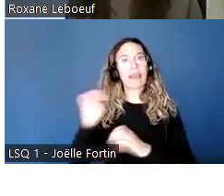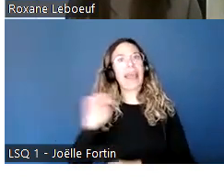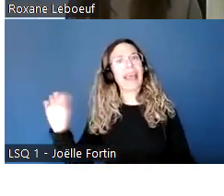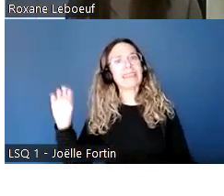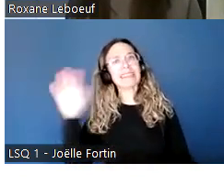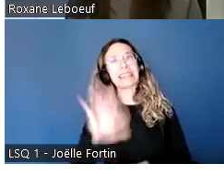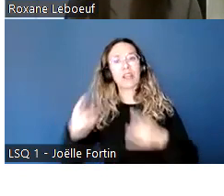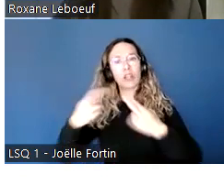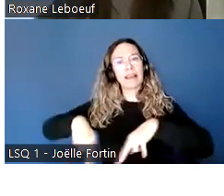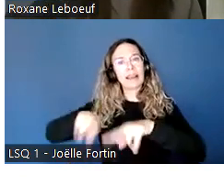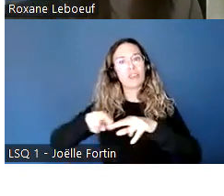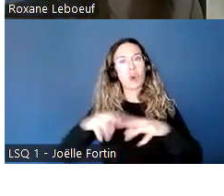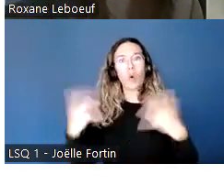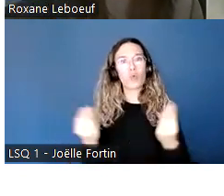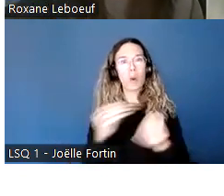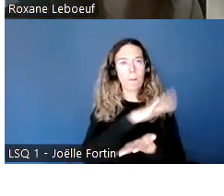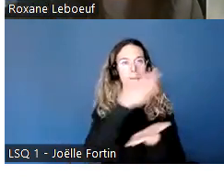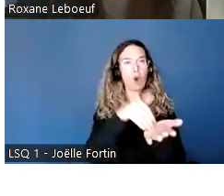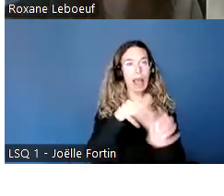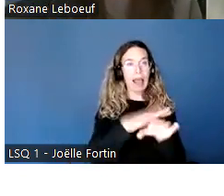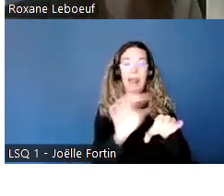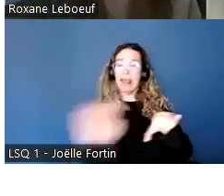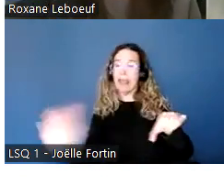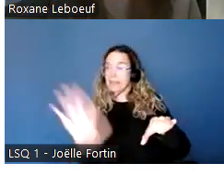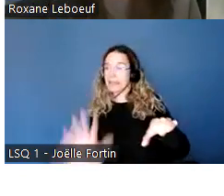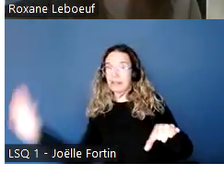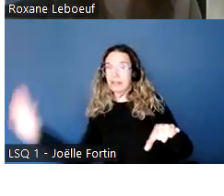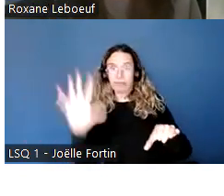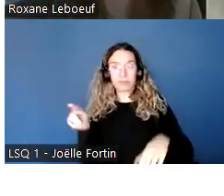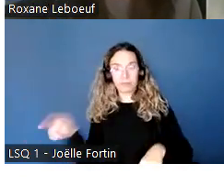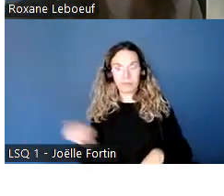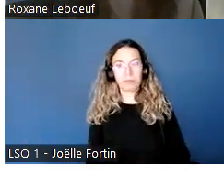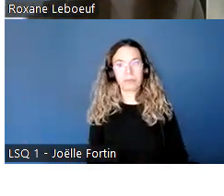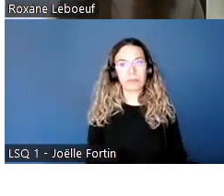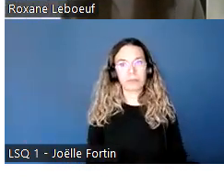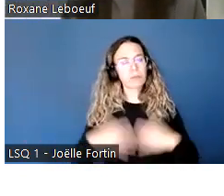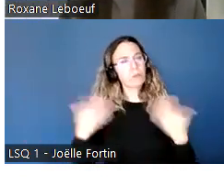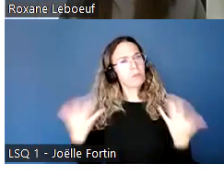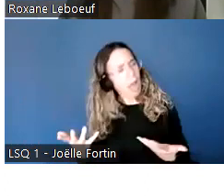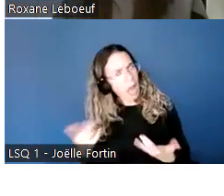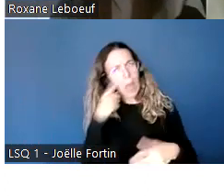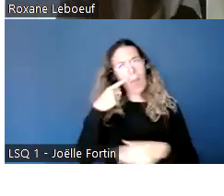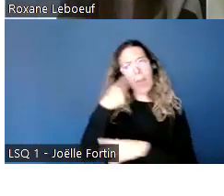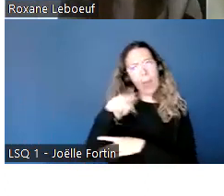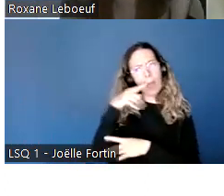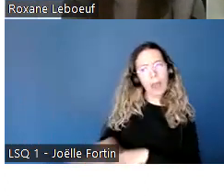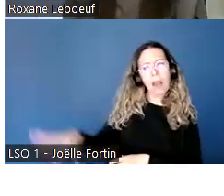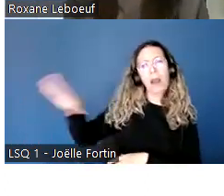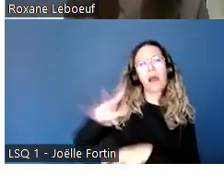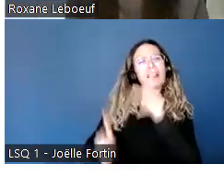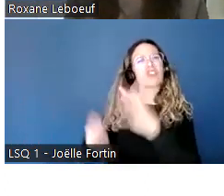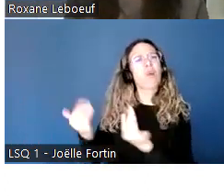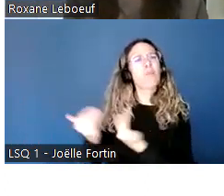qui est une région à l'est de Montréal. Et on s'intéresse à ce moment-là aux besoins des